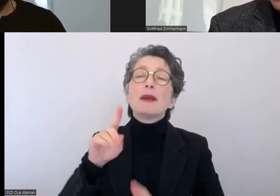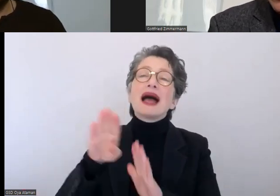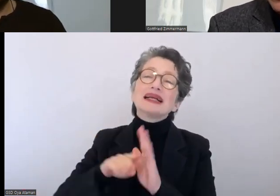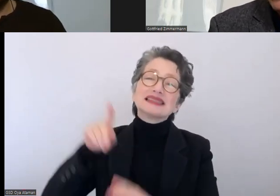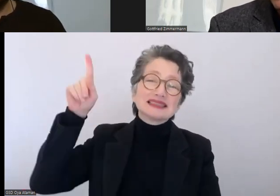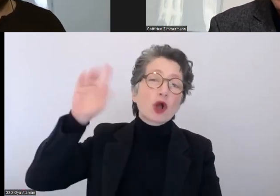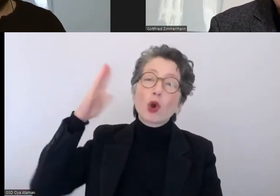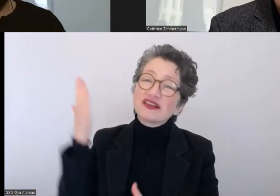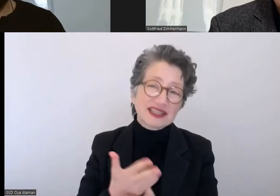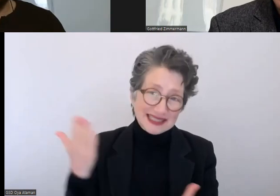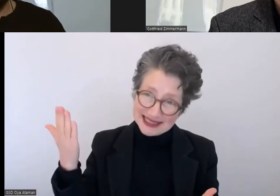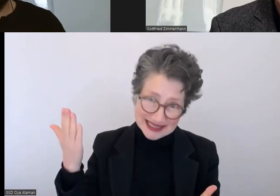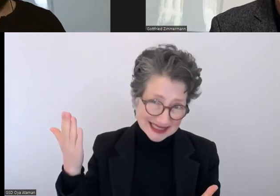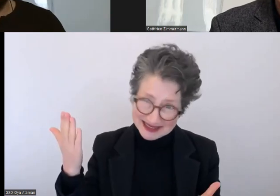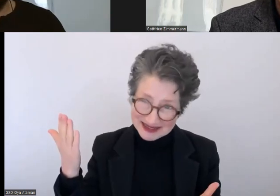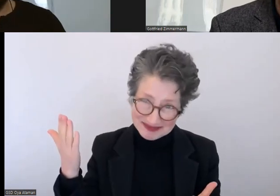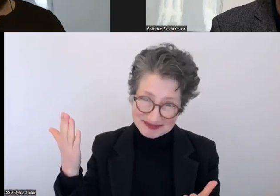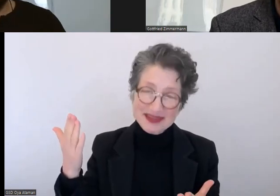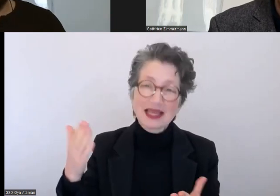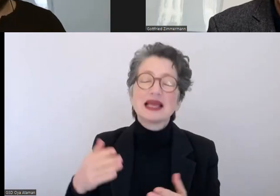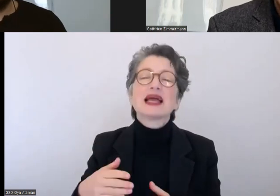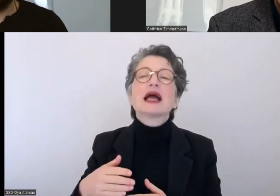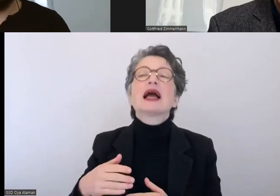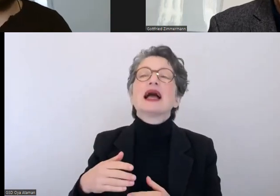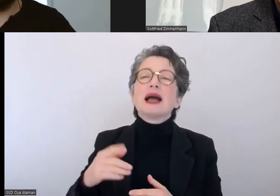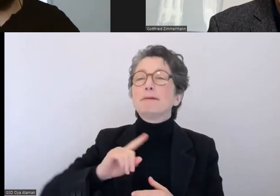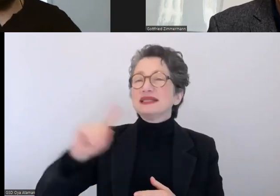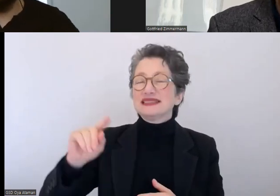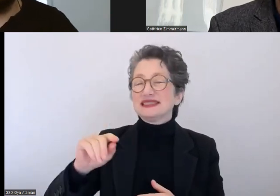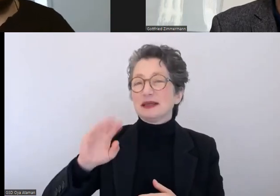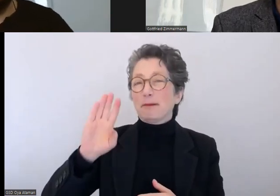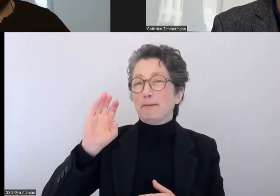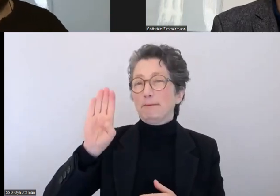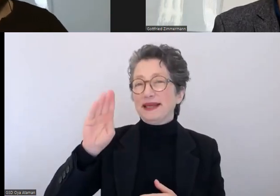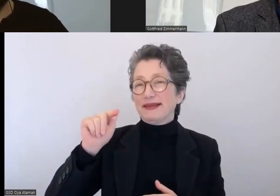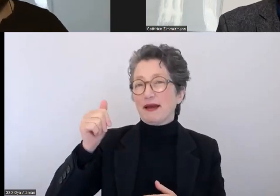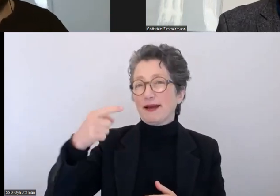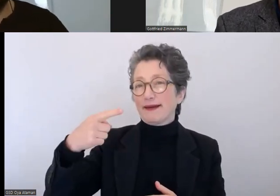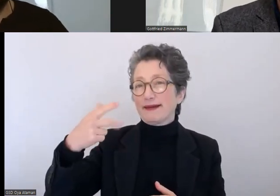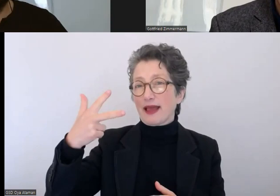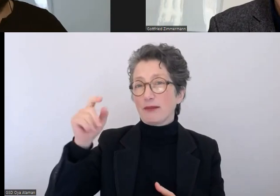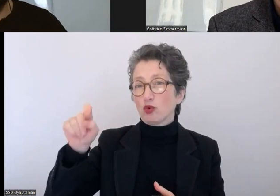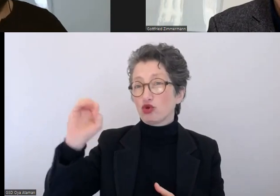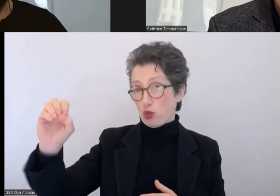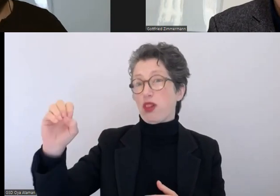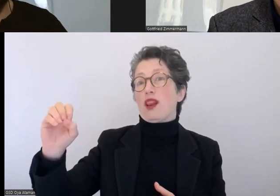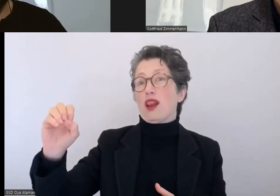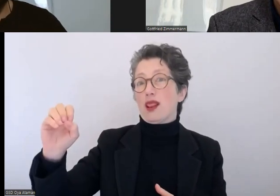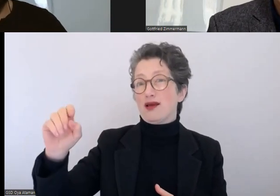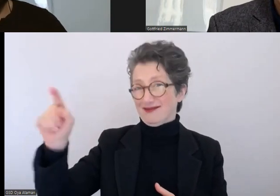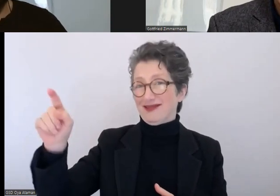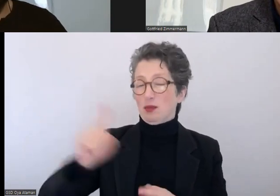Gesetzgebung dahin kommt, dass WCAG 3.0 gesetzlich praktisch forciert